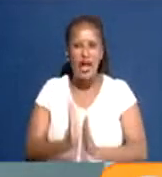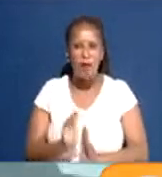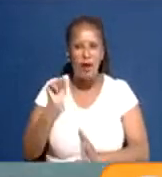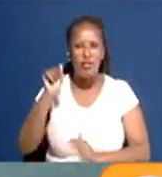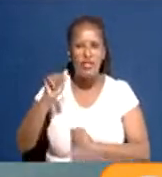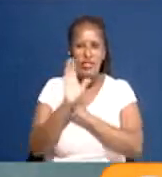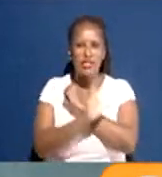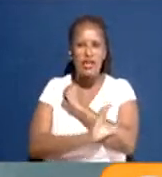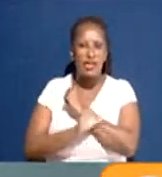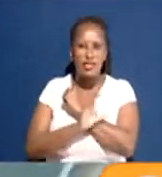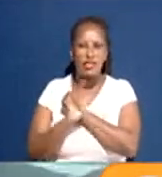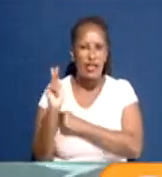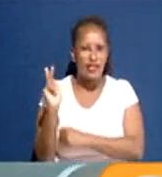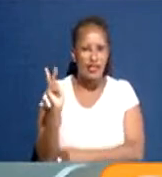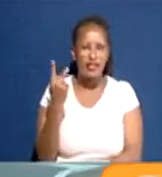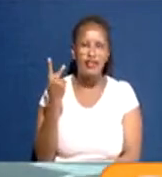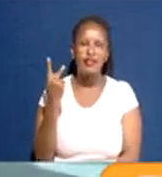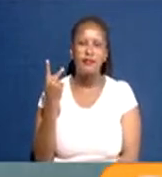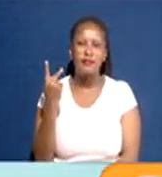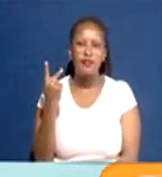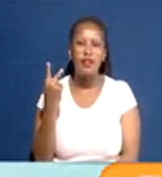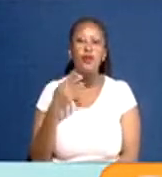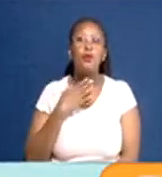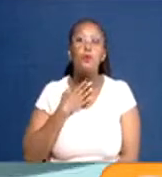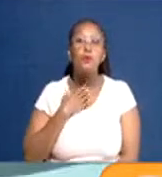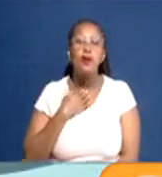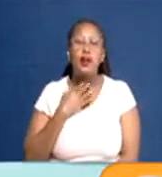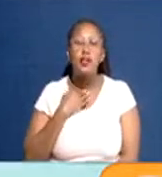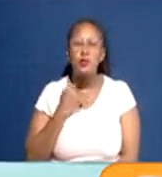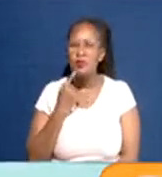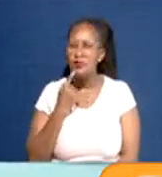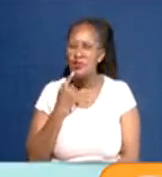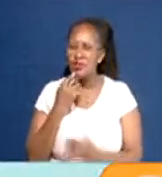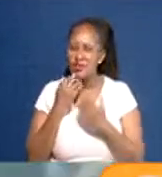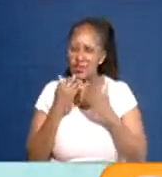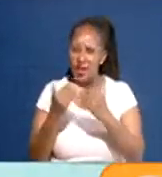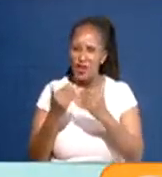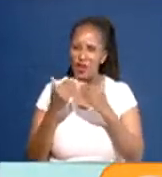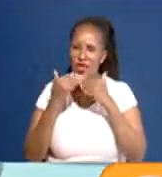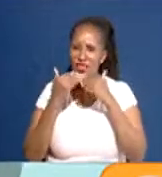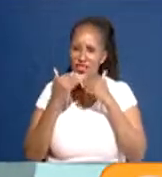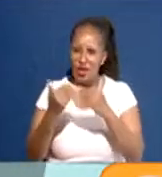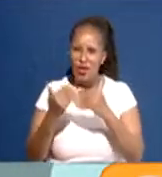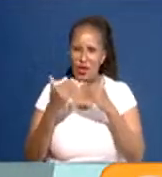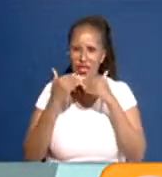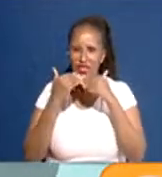la Kenya wa tano. Nataka niwaambie asanteni sana.